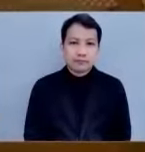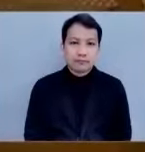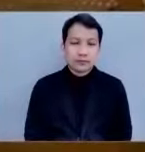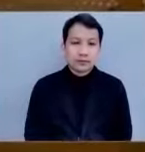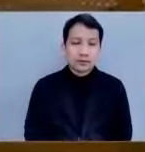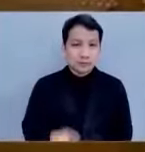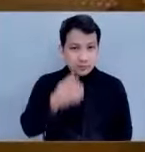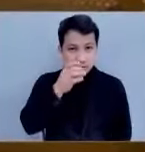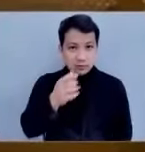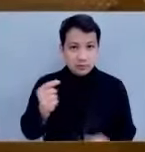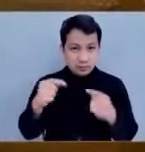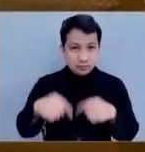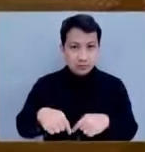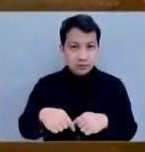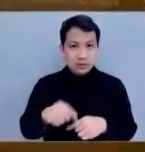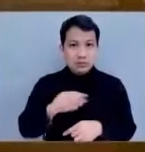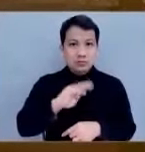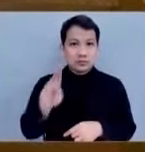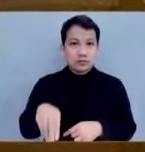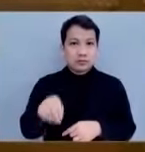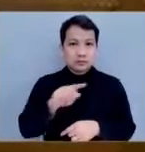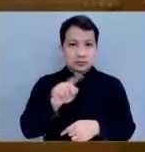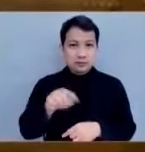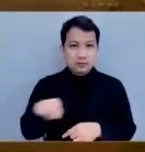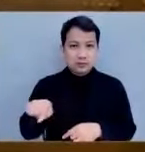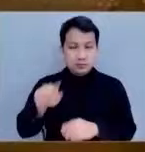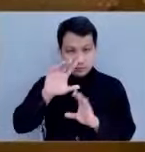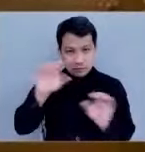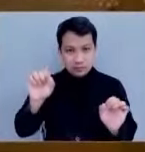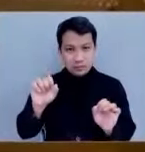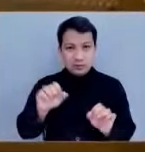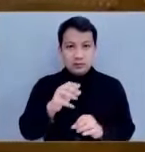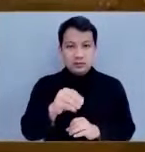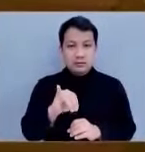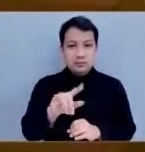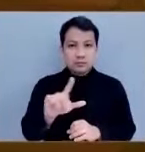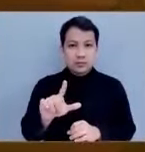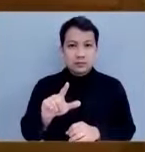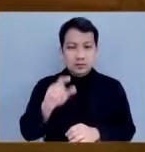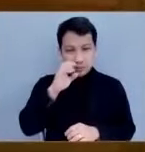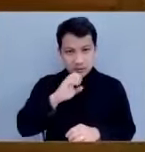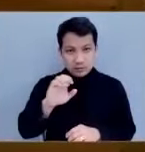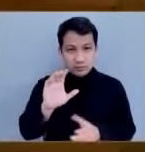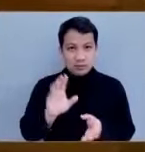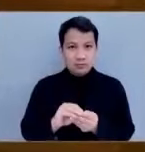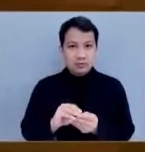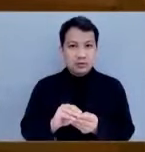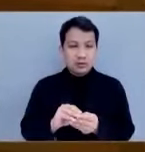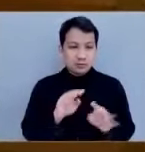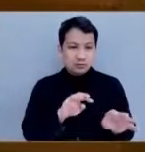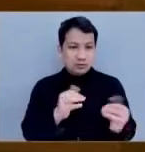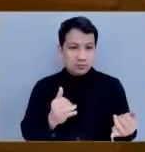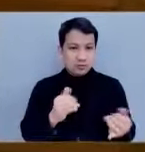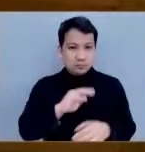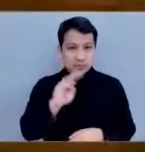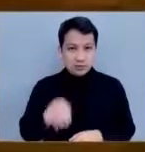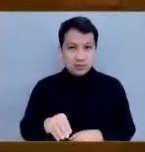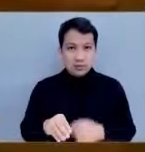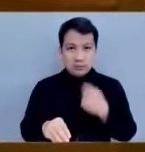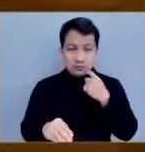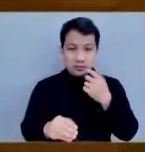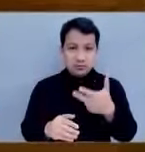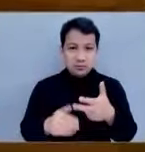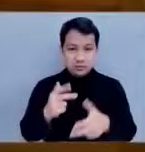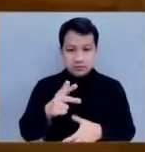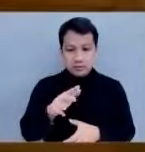Cheryl, pag pumunta nga rito sa Manila Zoo, unang bubungad sa iyo yung estatwa ni Mali, yung nag-iisang elepante na attraction dito sa Manila Zoo. Pero kanina,